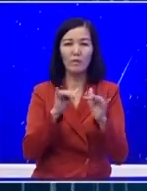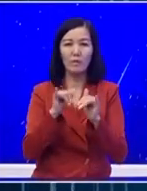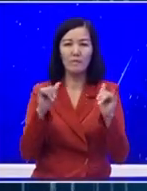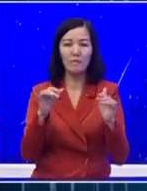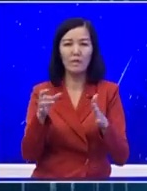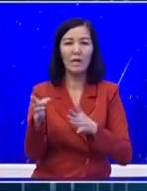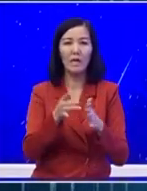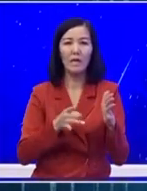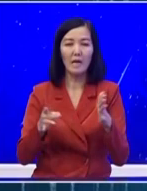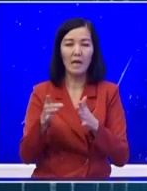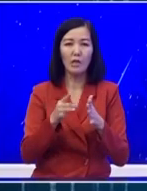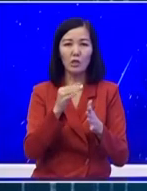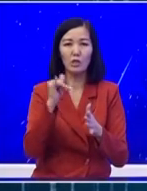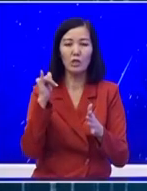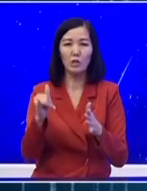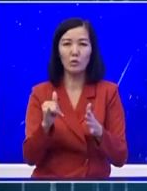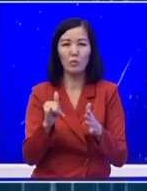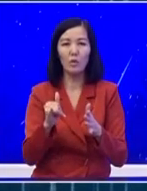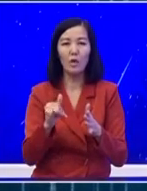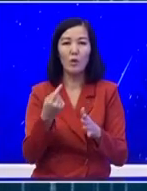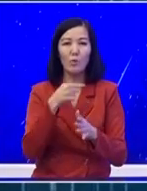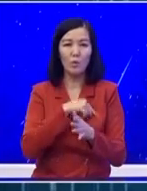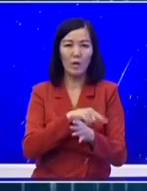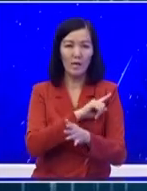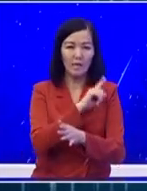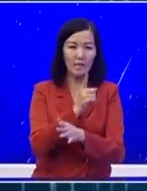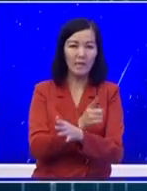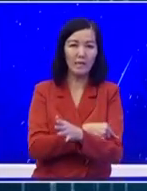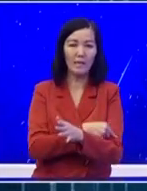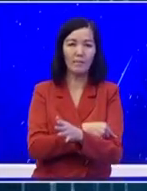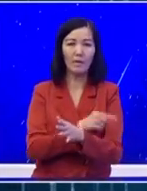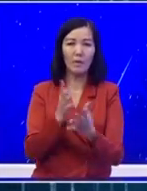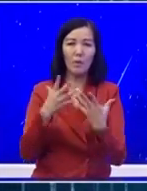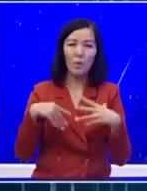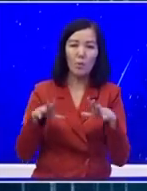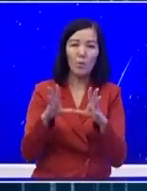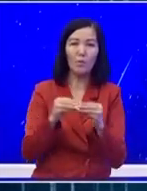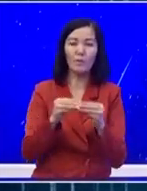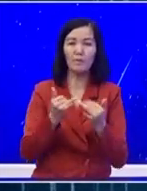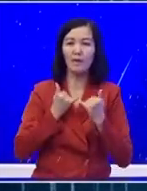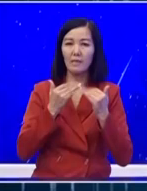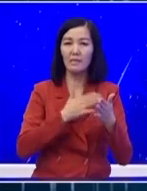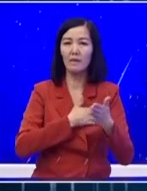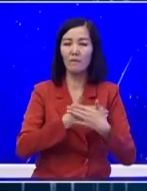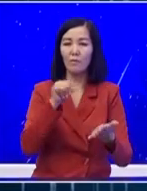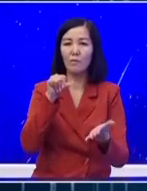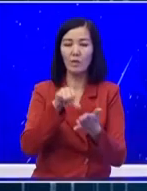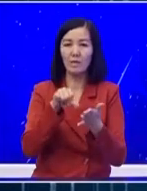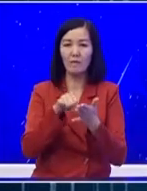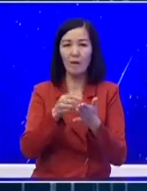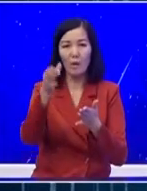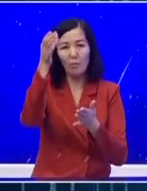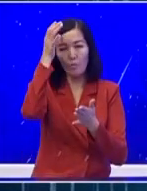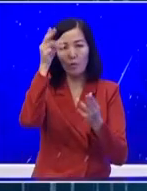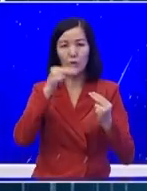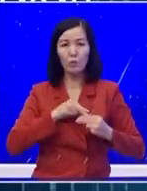края ЖТСУ. Отличалась благородным характером и неравнодушием к проблемам общества. Совмещала в себе исключительную мудрость и